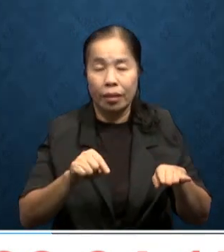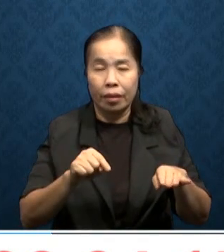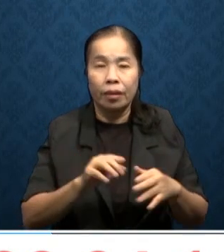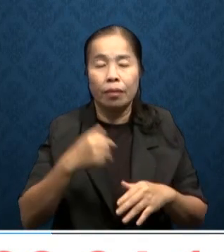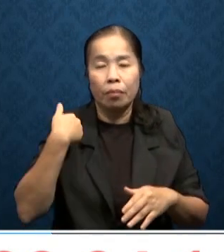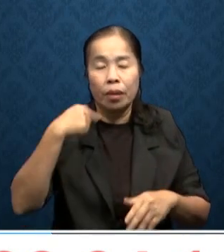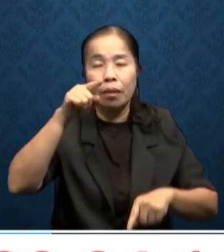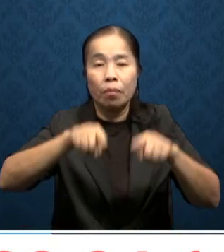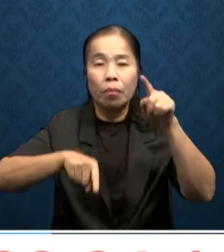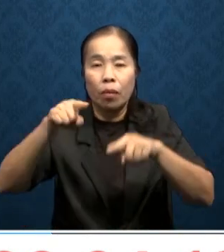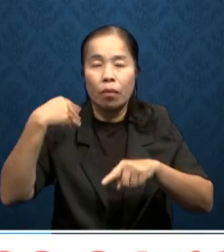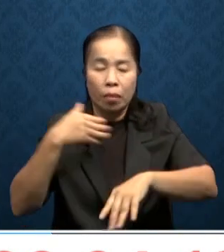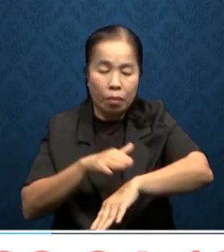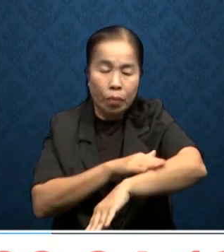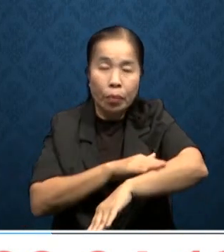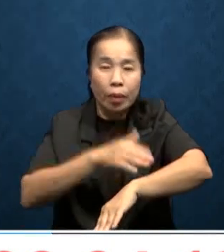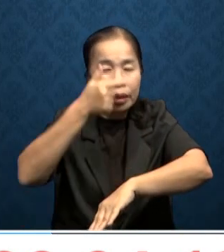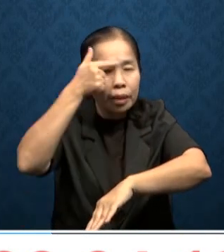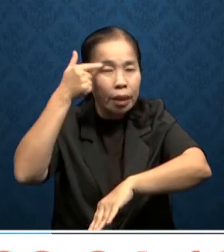บางไรนะครับผิวหนังไหม